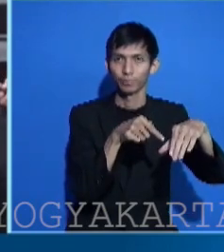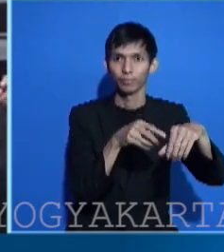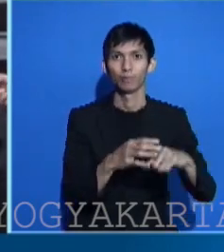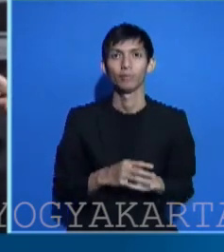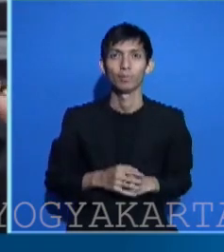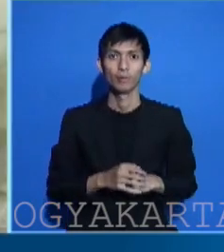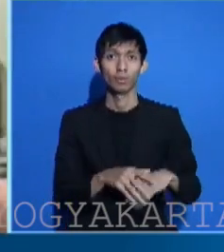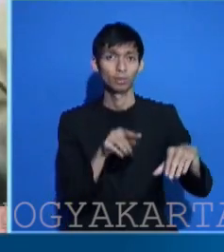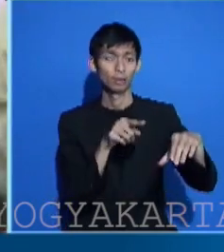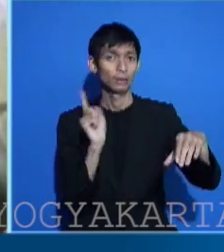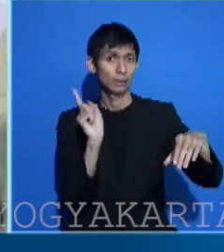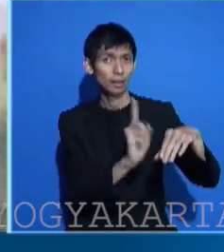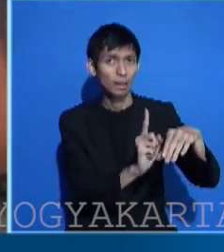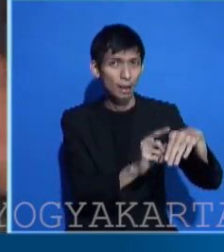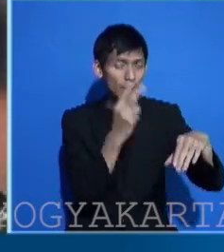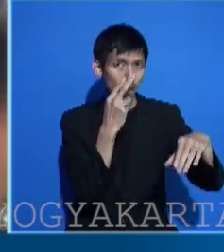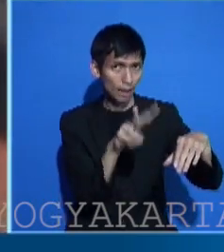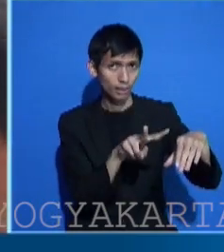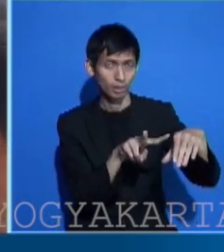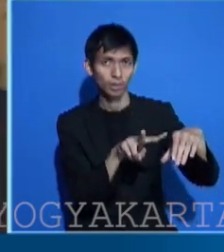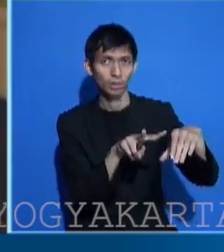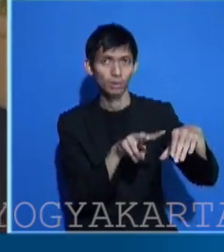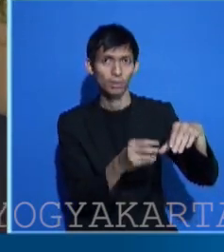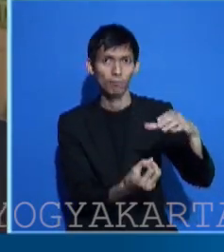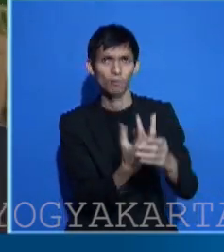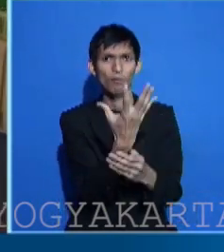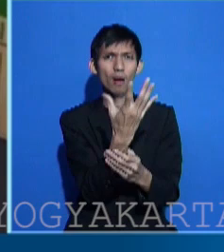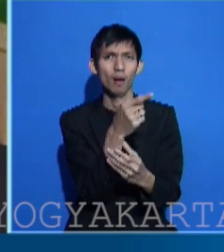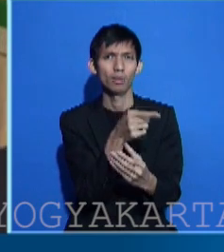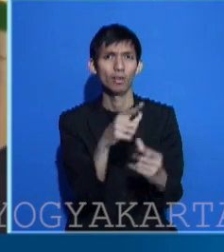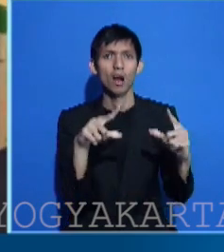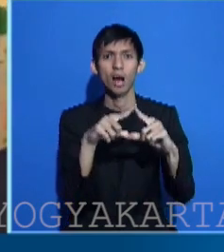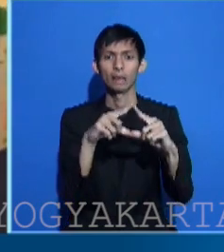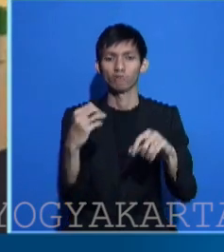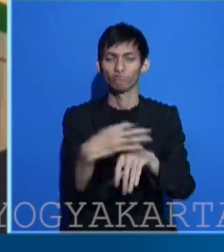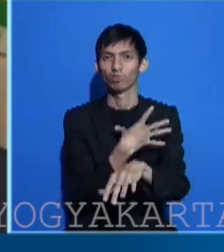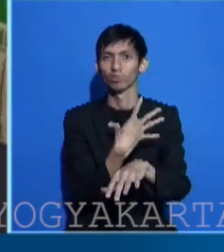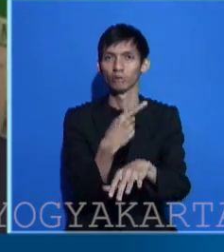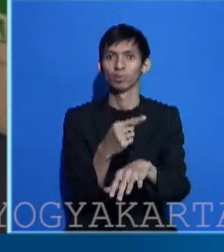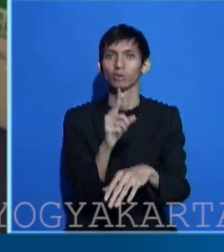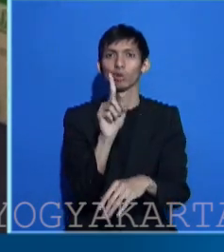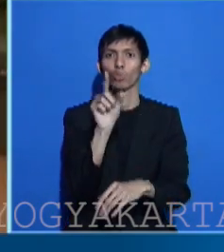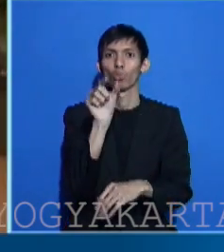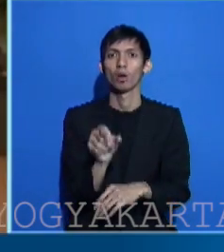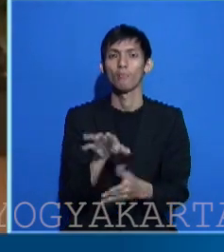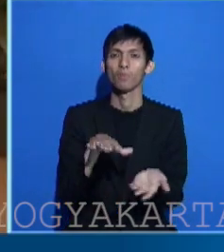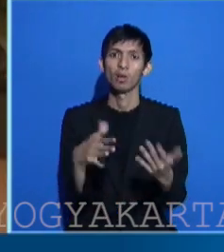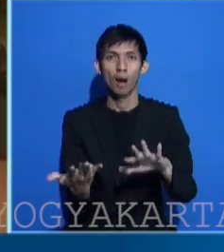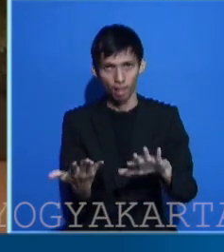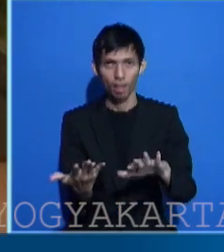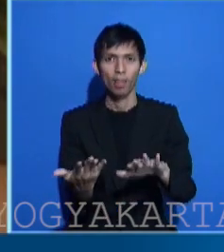kunjungannya ia meninjau terkait penanganan munculnya kebalik kasus virus antraks yang menyebabkan satu orang warga dipaduan Jati